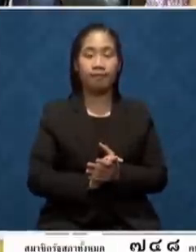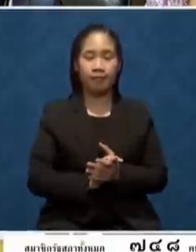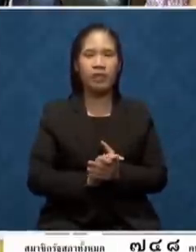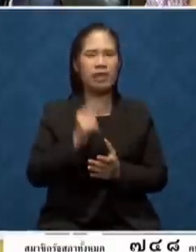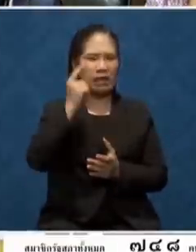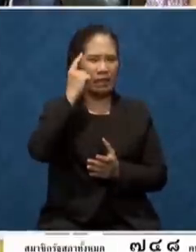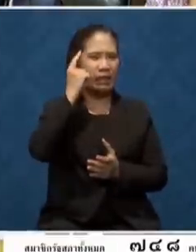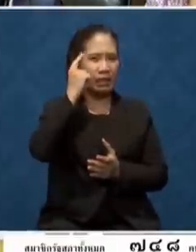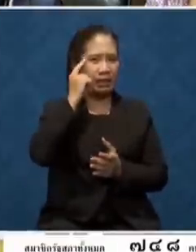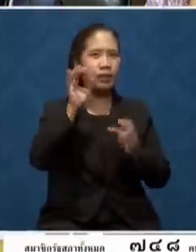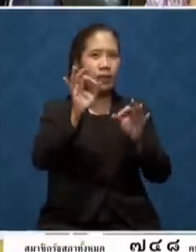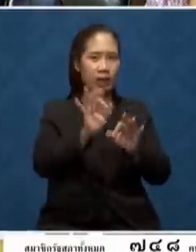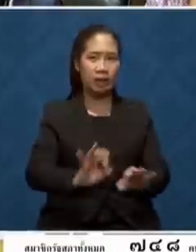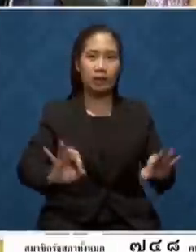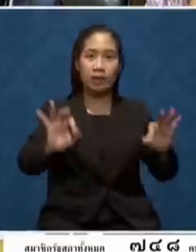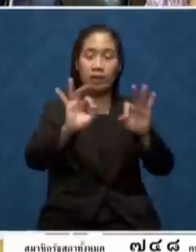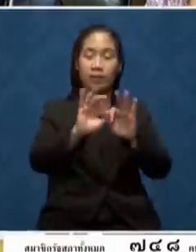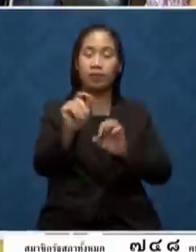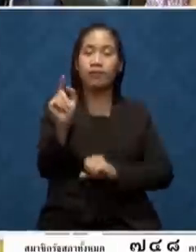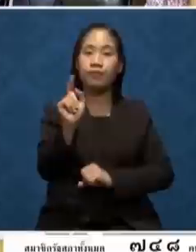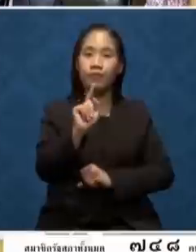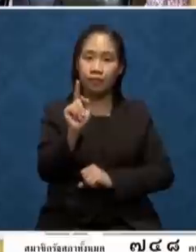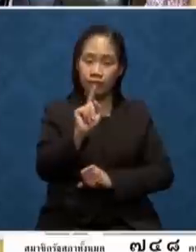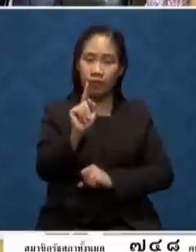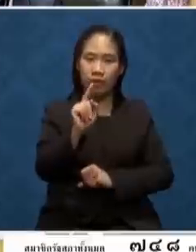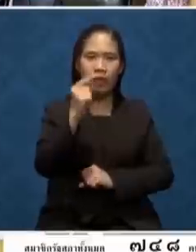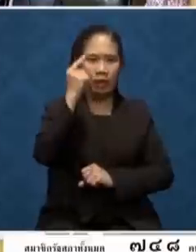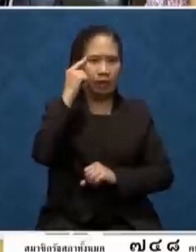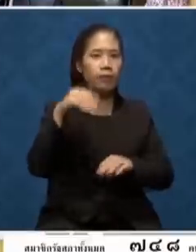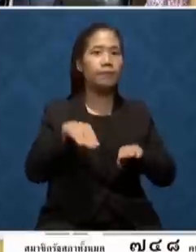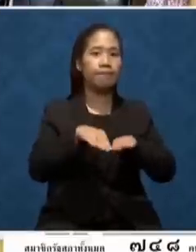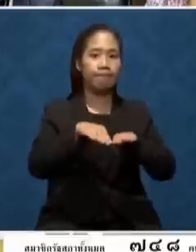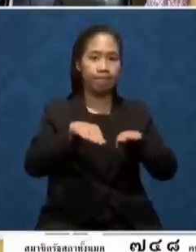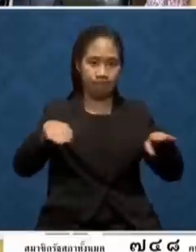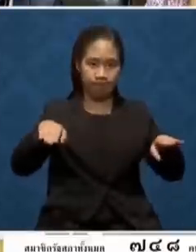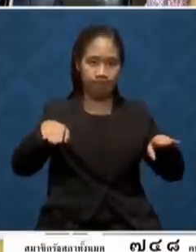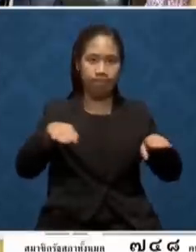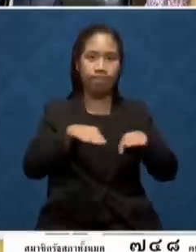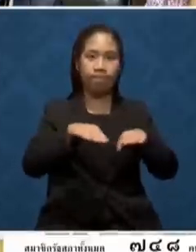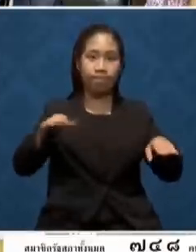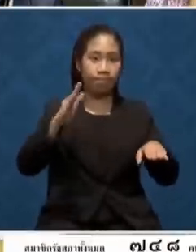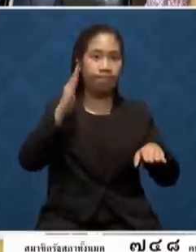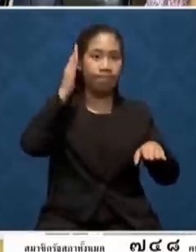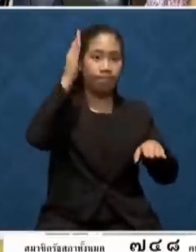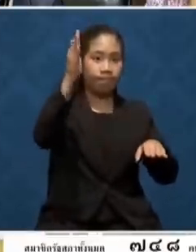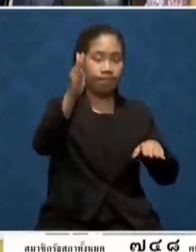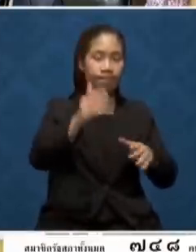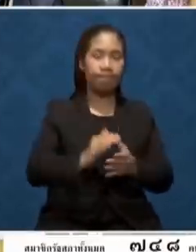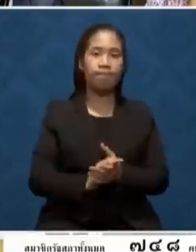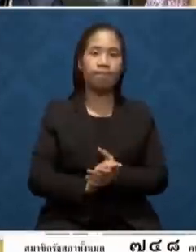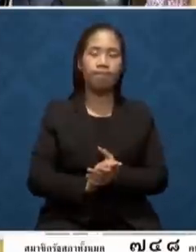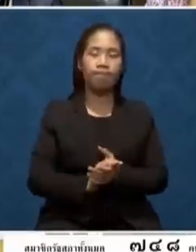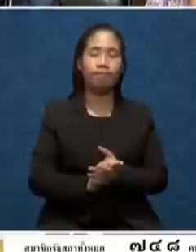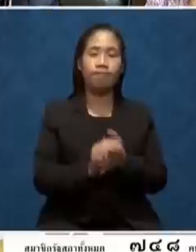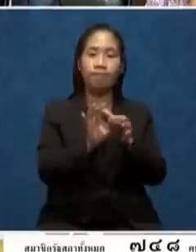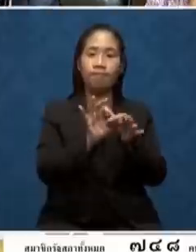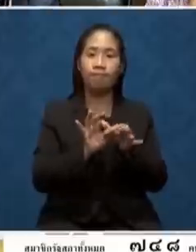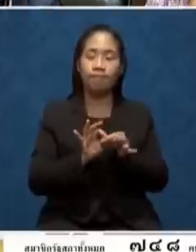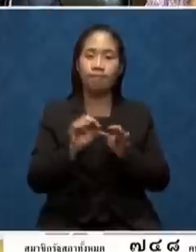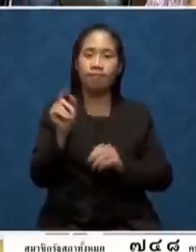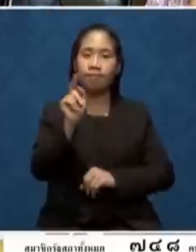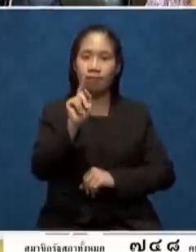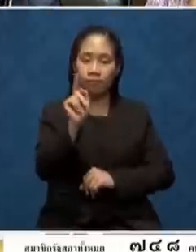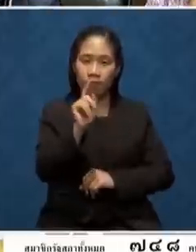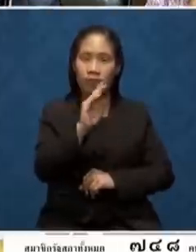เรื่องที่สำคัญขนาดที่จะเป็นบรรทัดฐานต่อไปในอนาคตในเรื่องที่